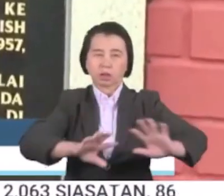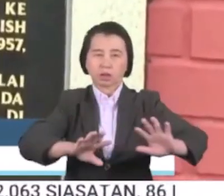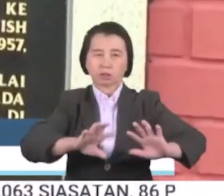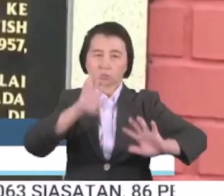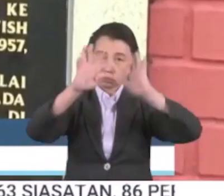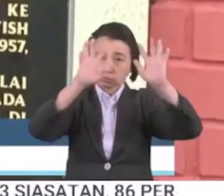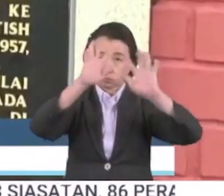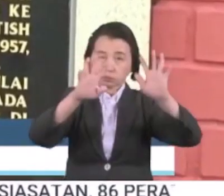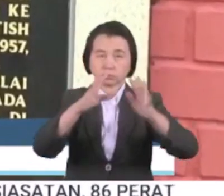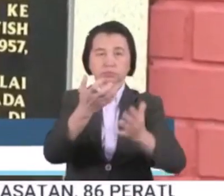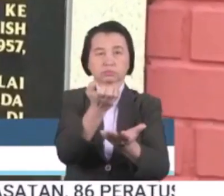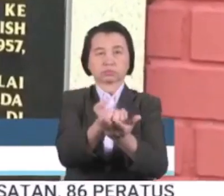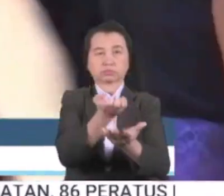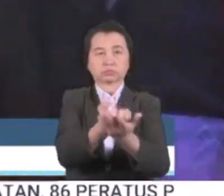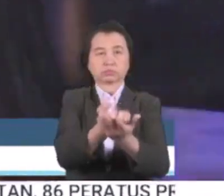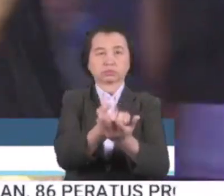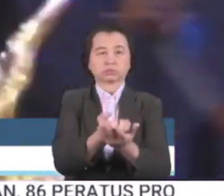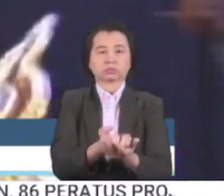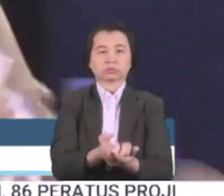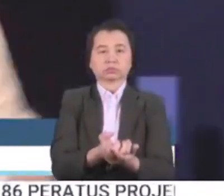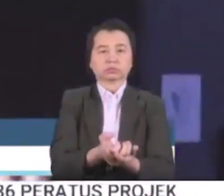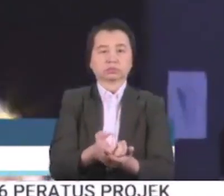Creative Economy.